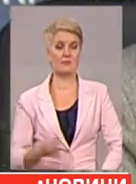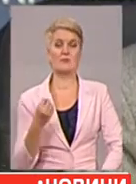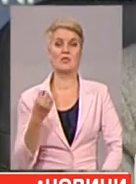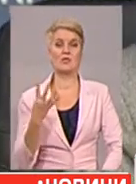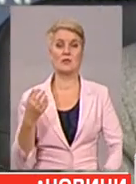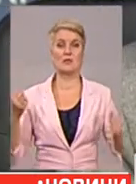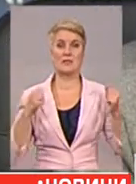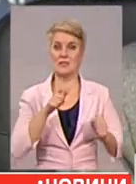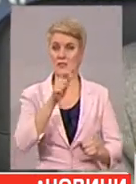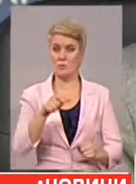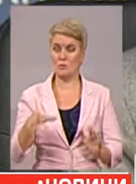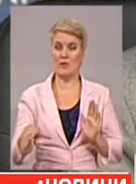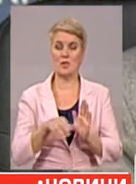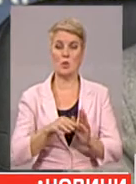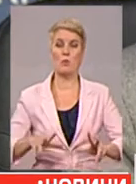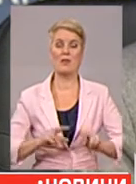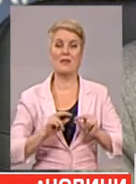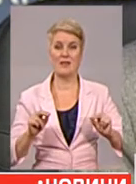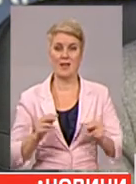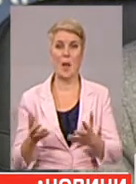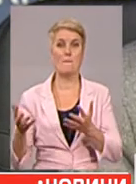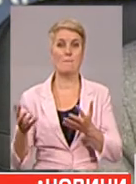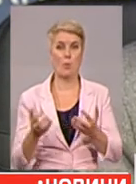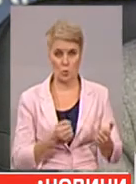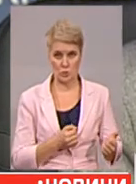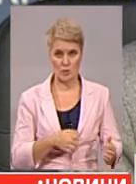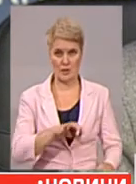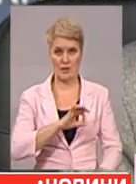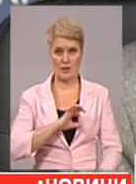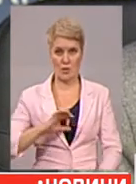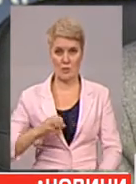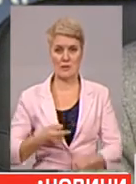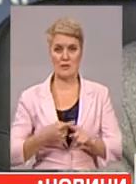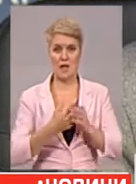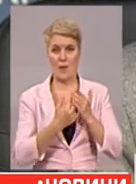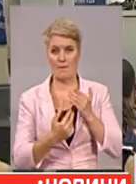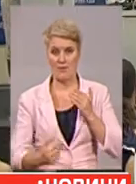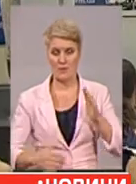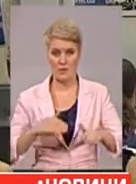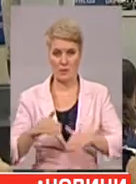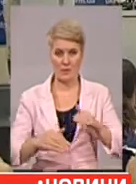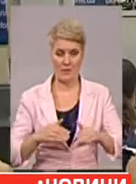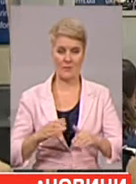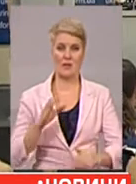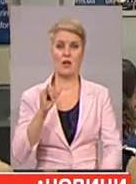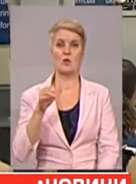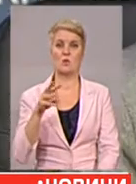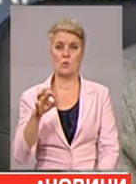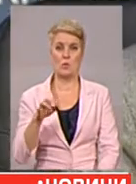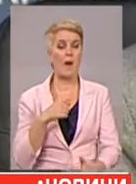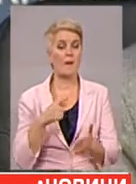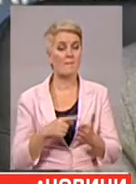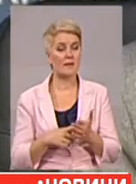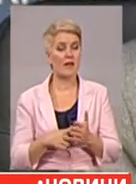14 спортсменів разом з тренерами отримали ці винагороди. Це підводне плавання, сумо. Хотів би сказати щодо питання